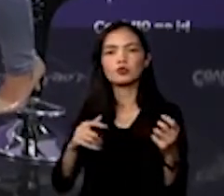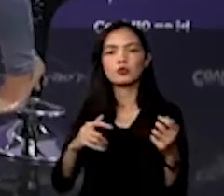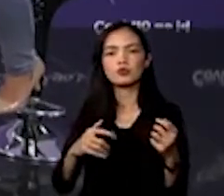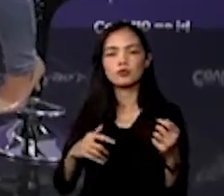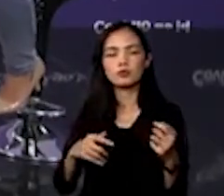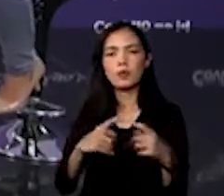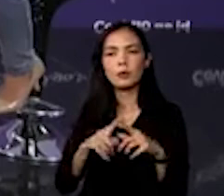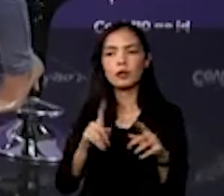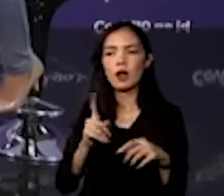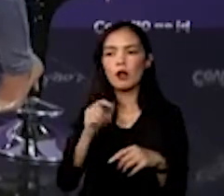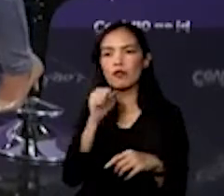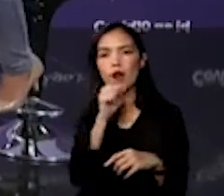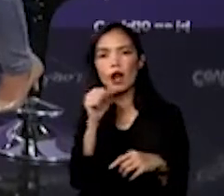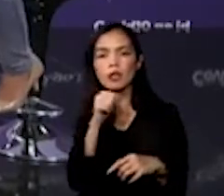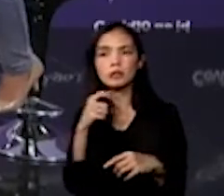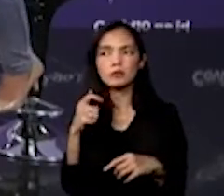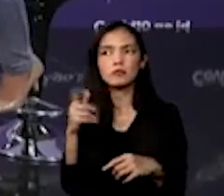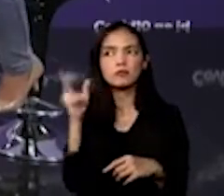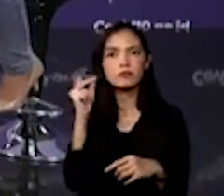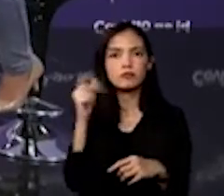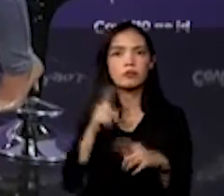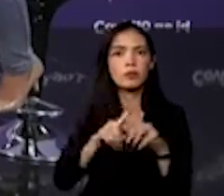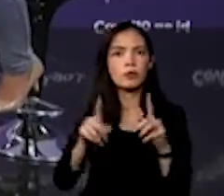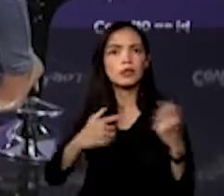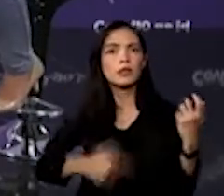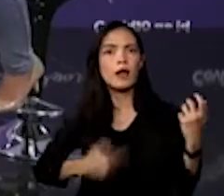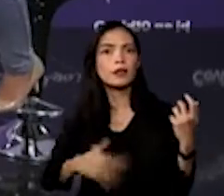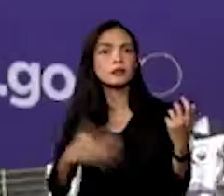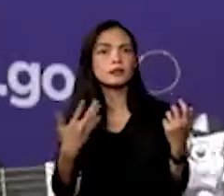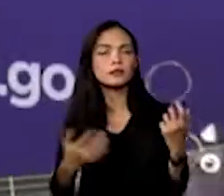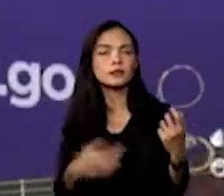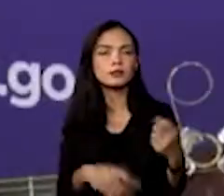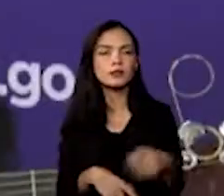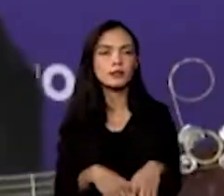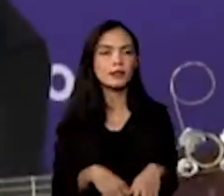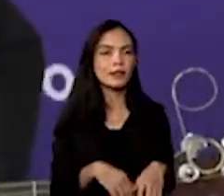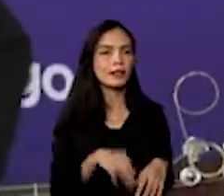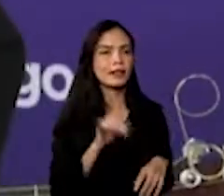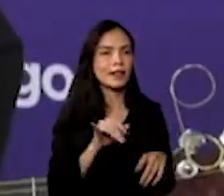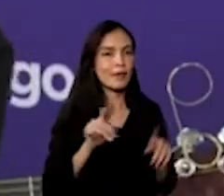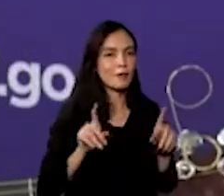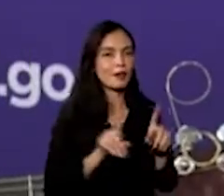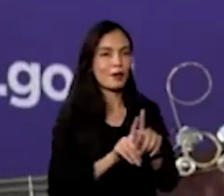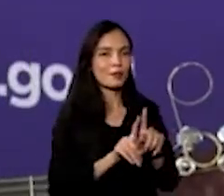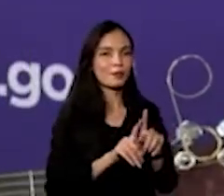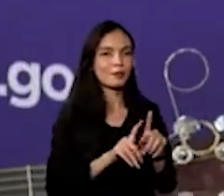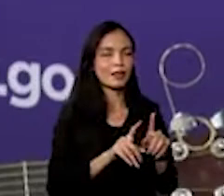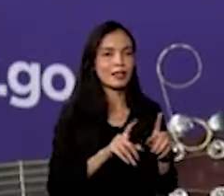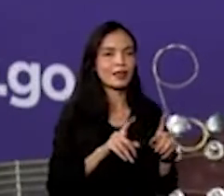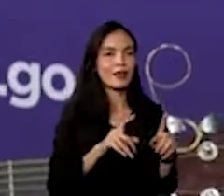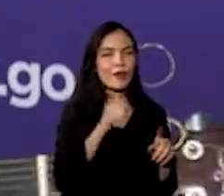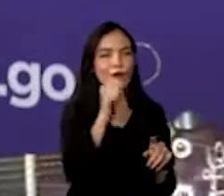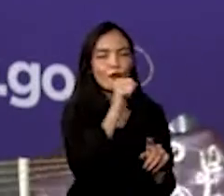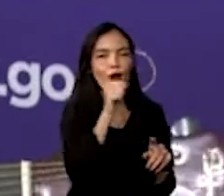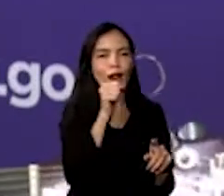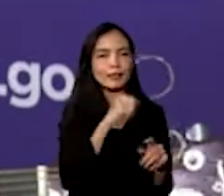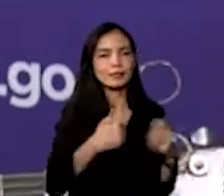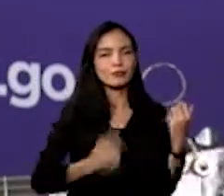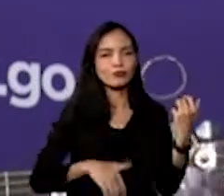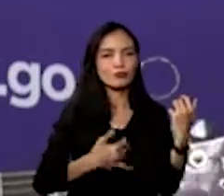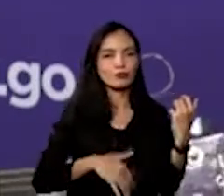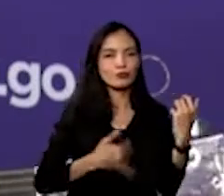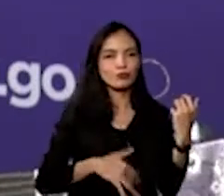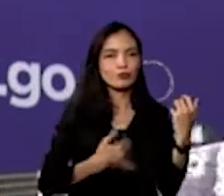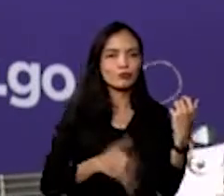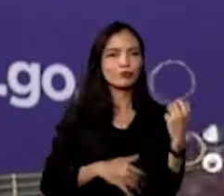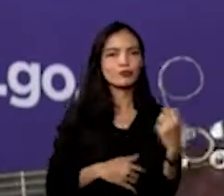Nah kalau gitaris gimana dris ya mendampingi vokalis bikin musik Oh itu semangatnya iya oke